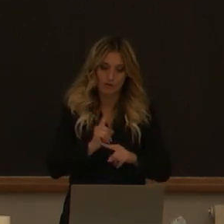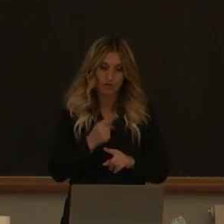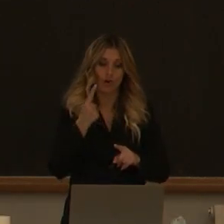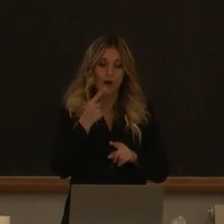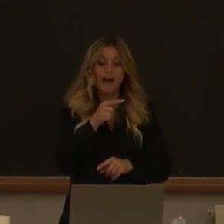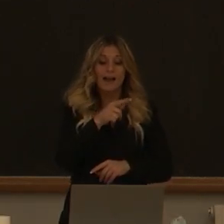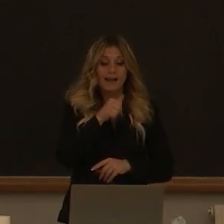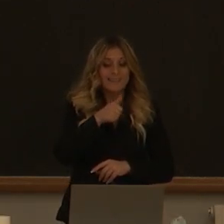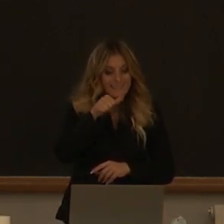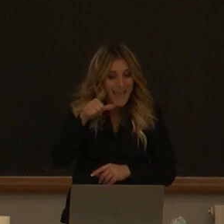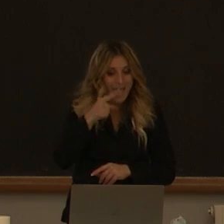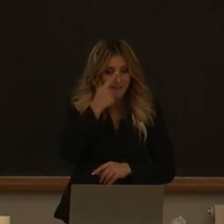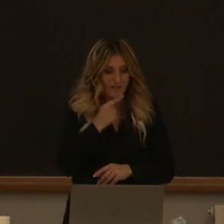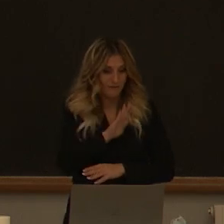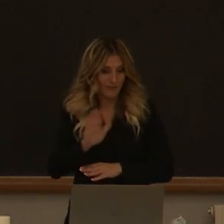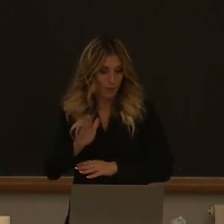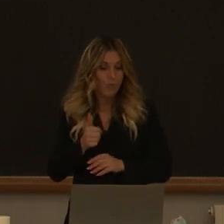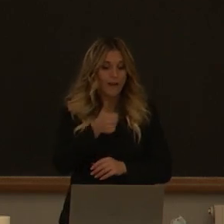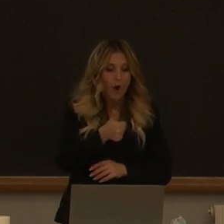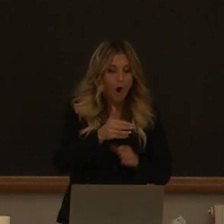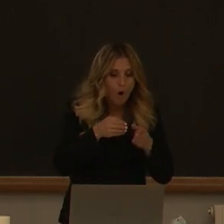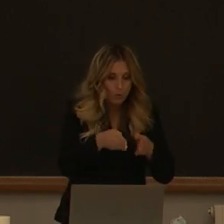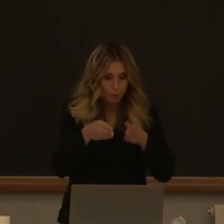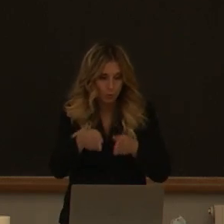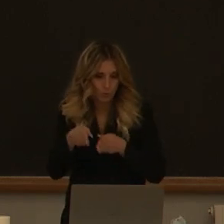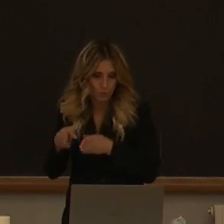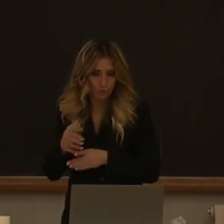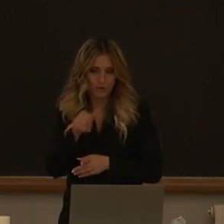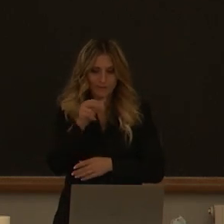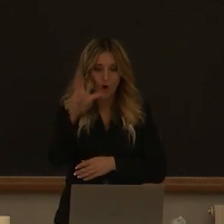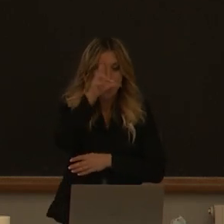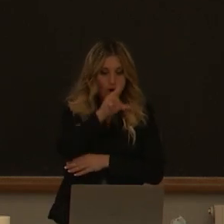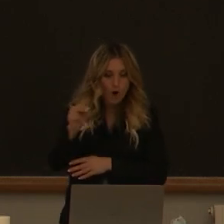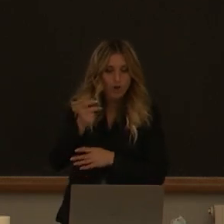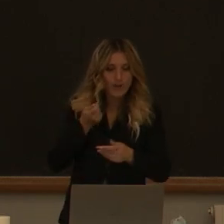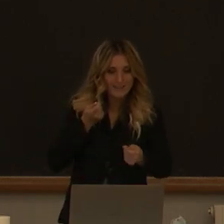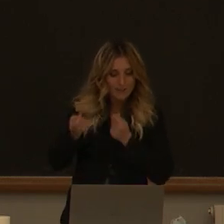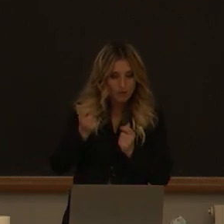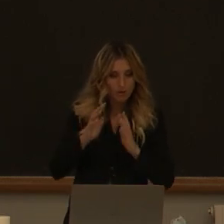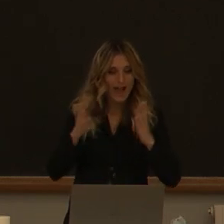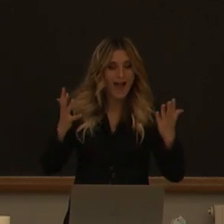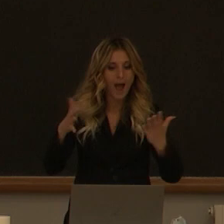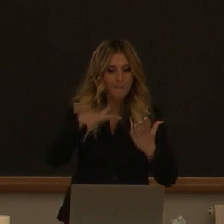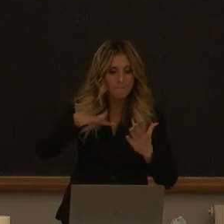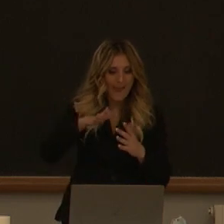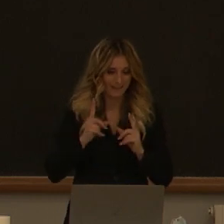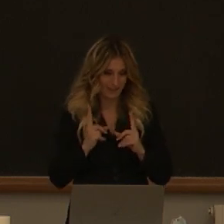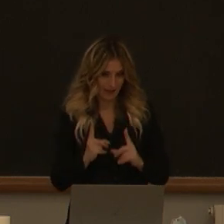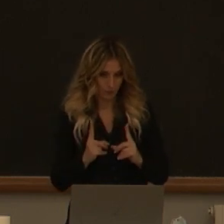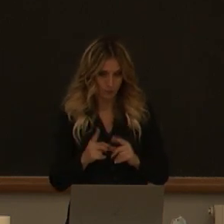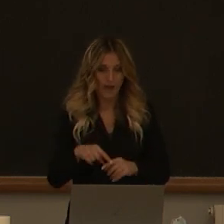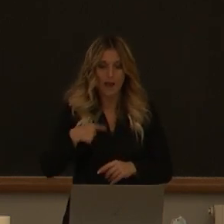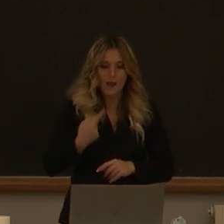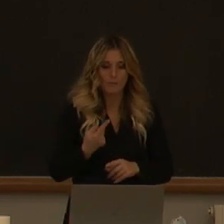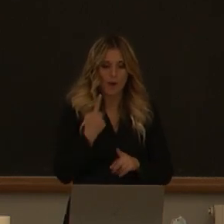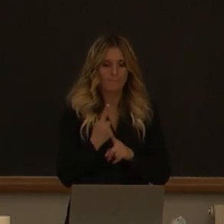o perlomeno preferenziali per tutto ciò che riguarda la conoscenza e la gestione dell'ambiente naturale. Inoltre bisogna un attimo